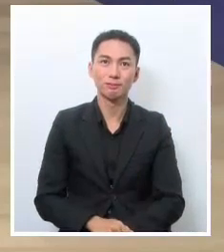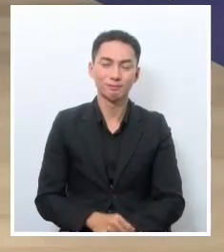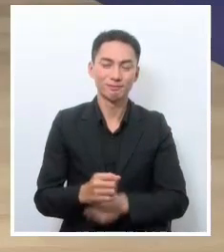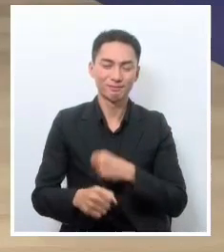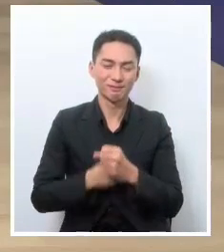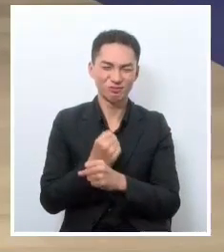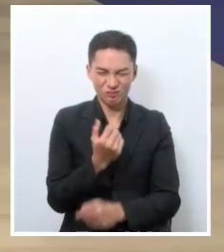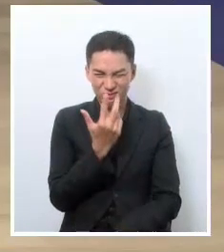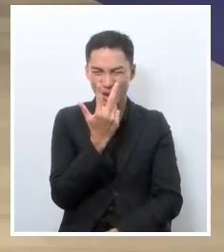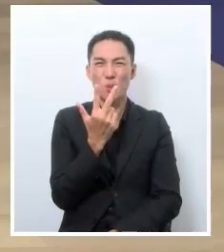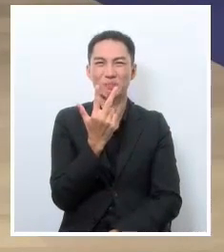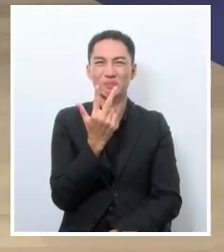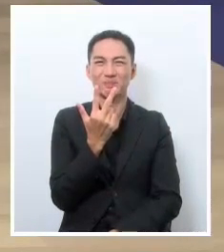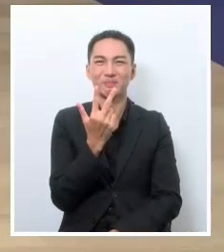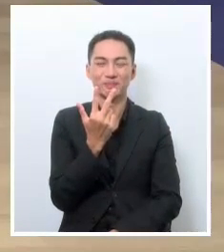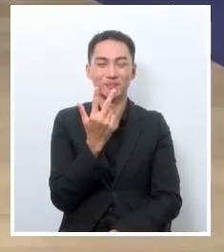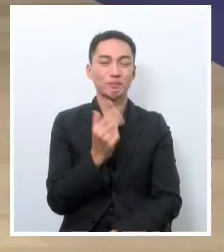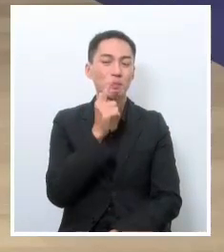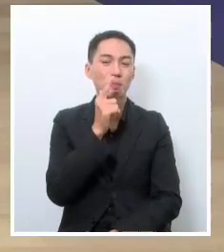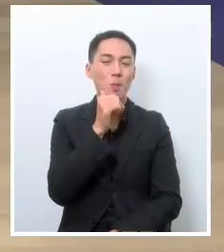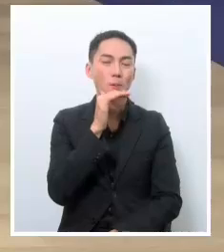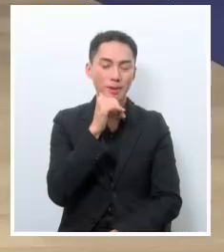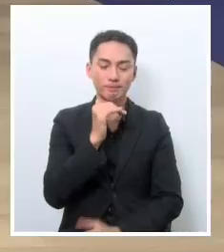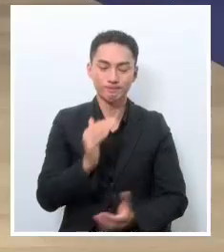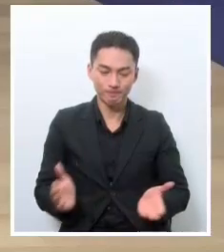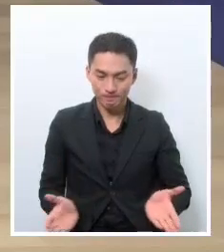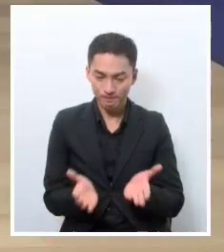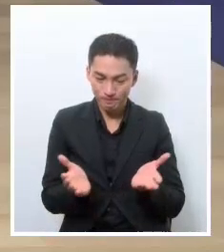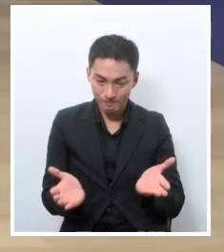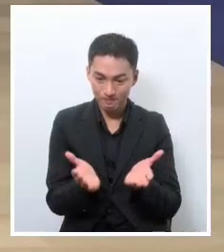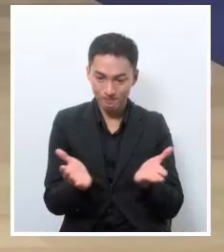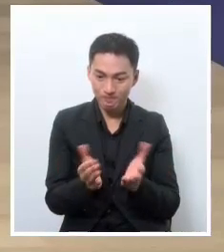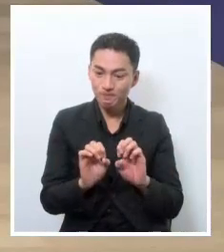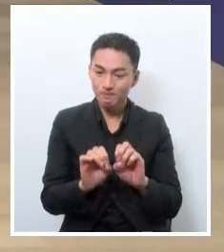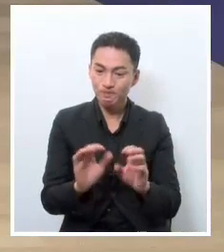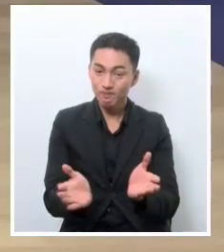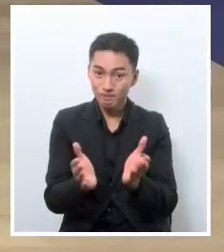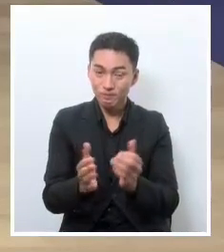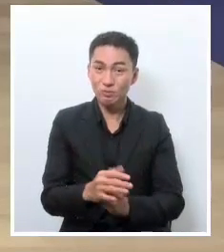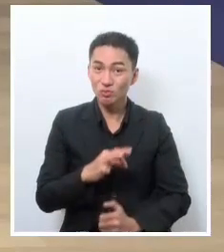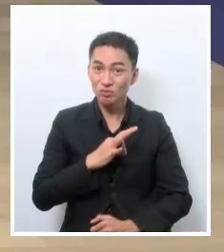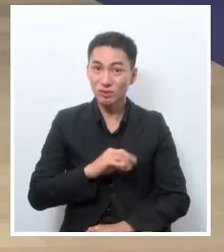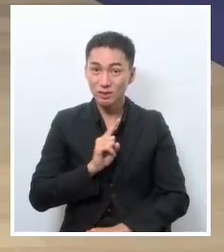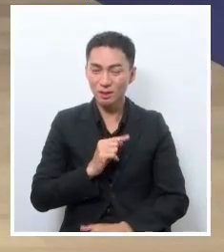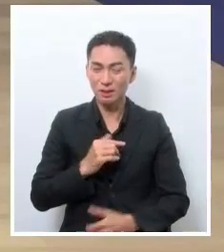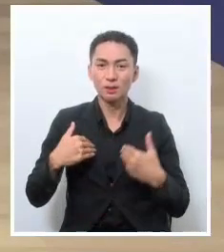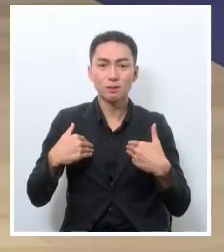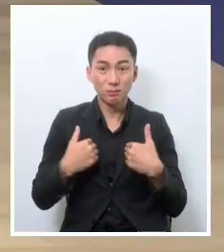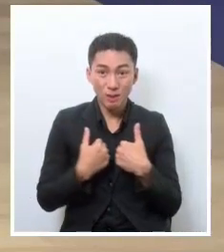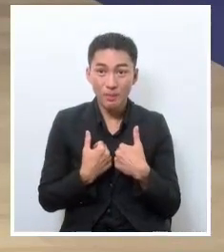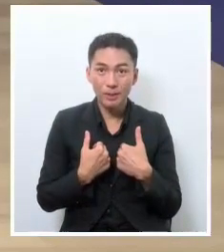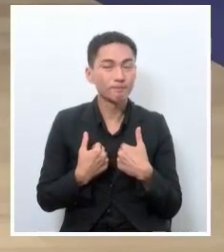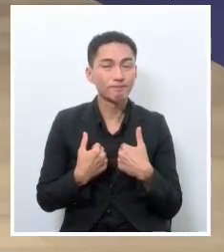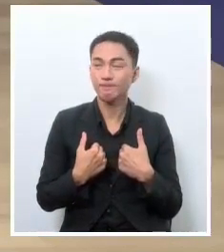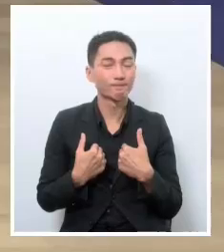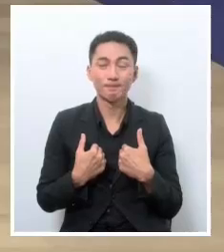3ขวบค่ะอ๋อ 3ขวบแสดงว่าคุณพ่อคุณแม่ให้การสนับสนุนอย่างดีรู้สึกยังไงที่เรียนตั้งแต่ 3ขวบรู้สึกเหนื่อยมั้ยไม่เลยค่ะ